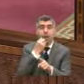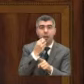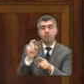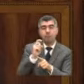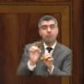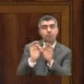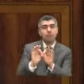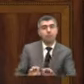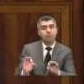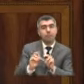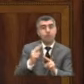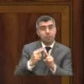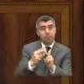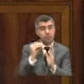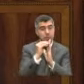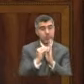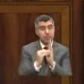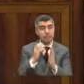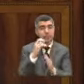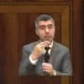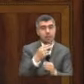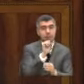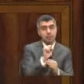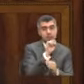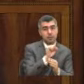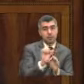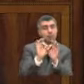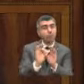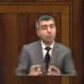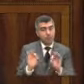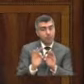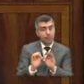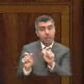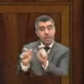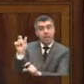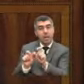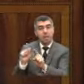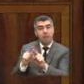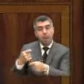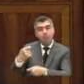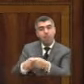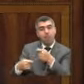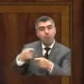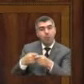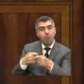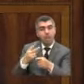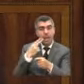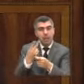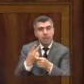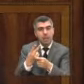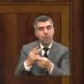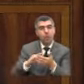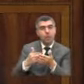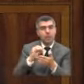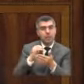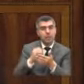ما تلقاوهاش حتى ديكلاري يا سيد الوزير. باش غيعيش هذاك مول الديتاي لهذاك وهذاك السيرور كذلك السيد الوزير، باش